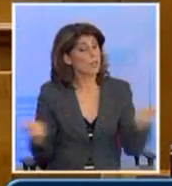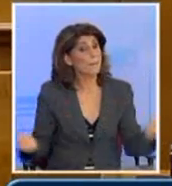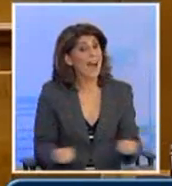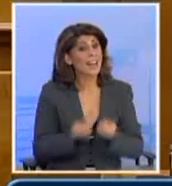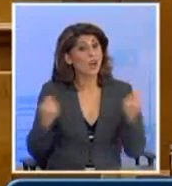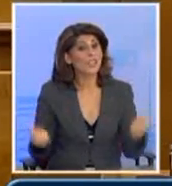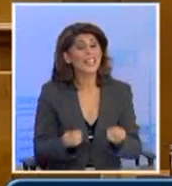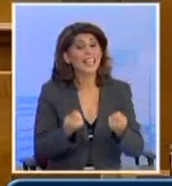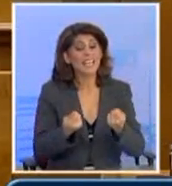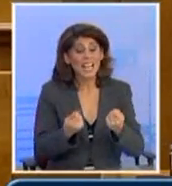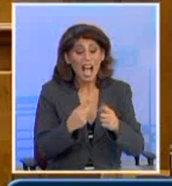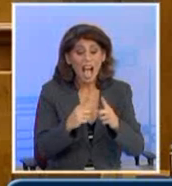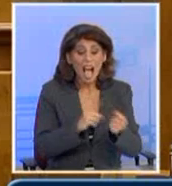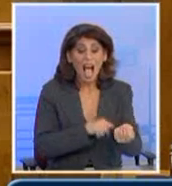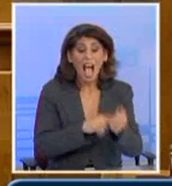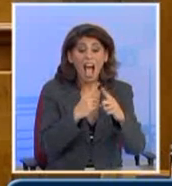παραγωγικά χαρακτηριστικά.